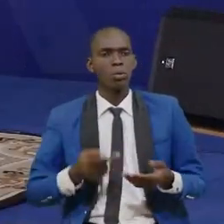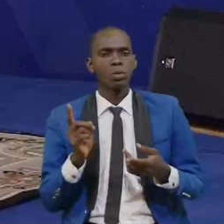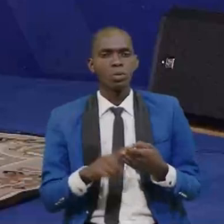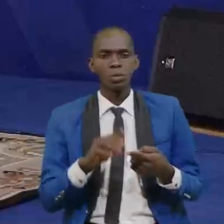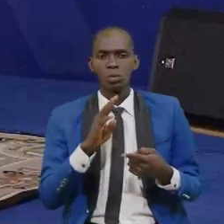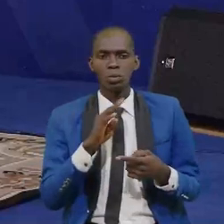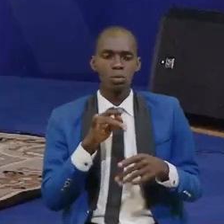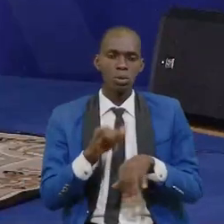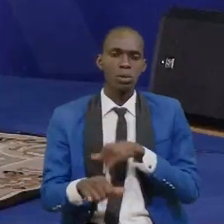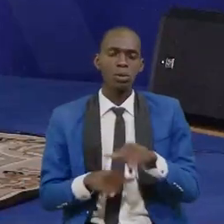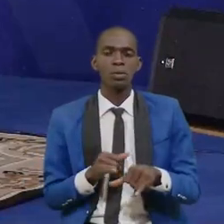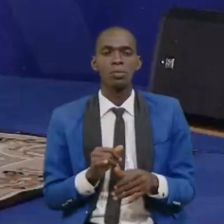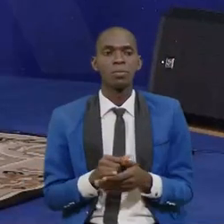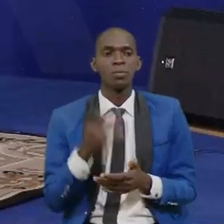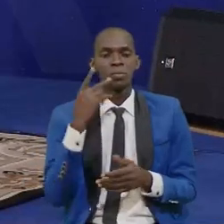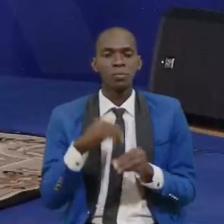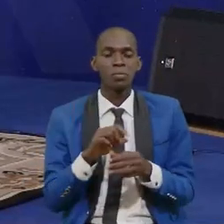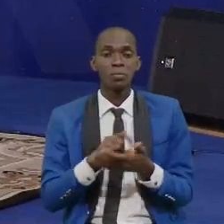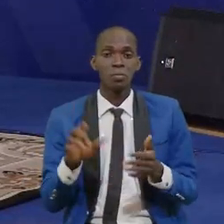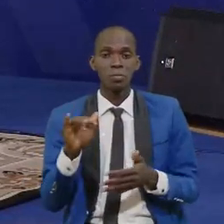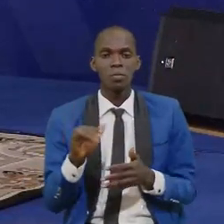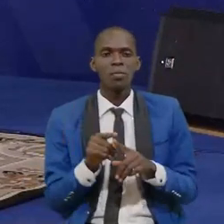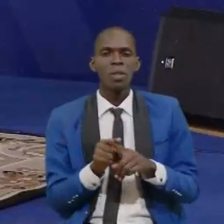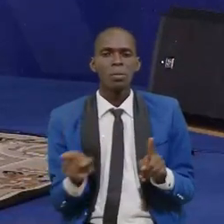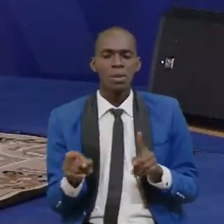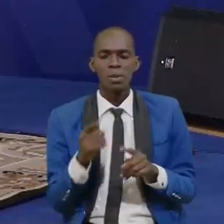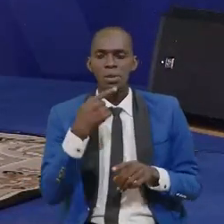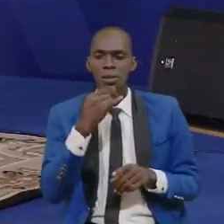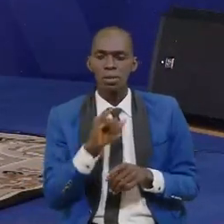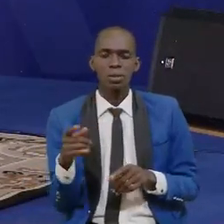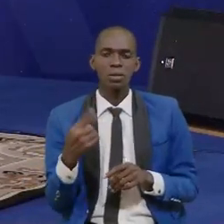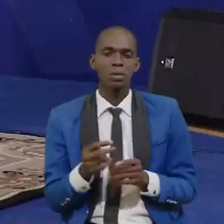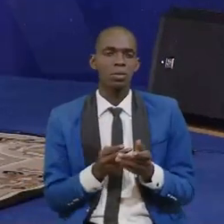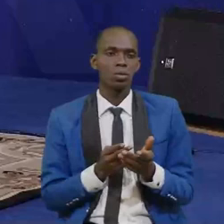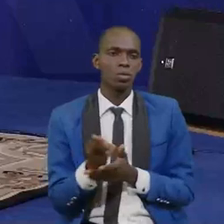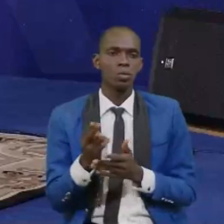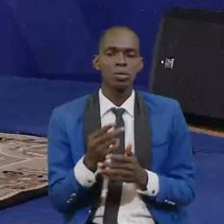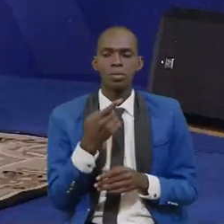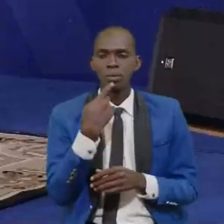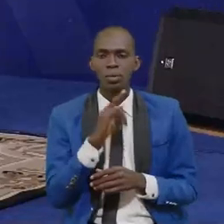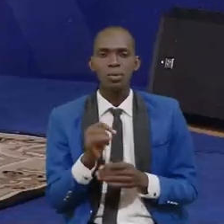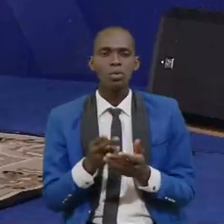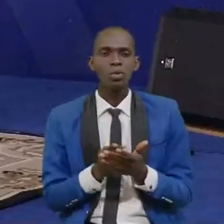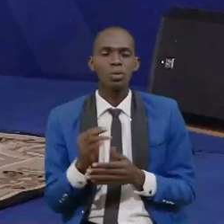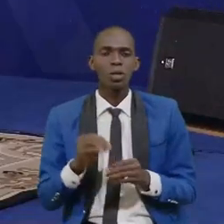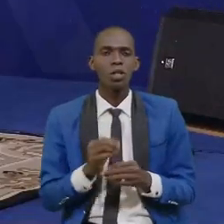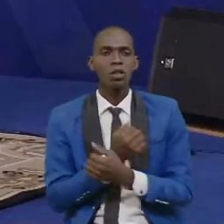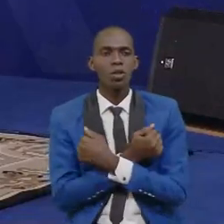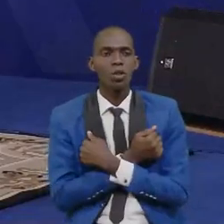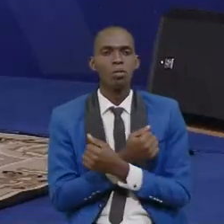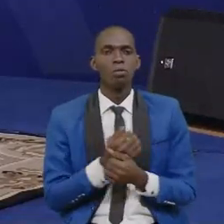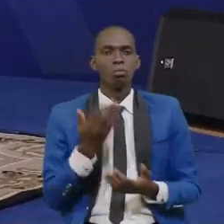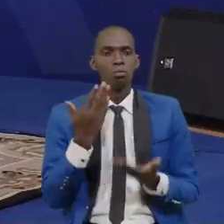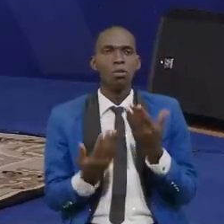Verset 15. Mais que professant la vérité, professant la vérité dans la charité, nous